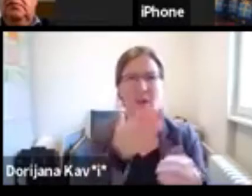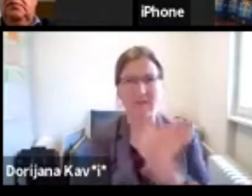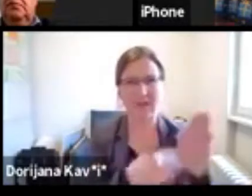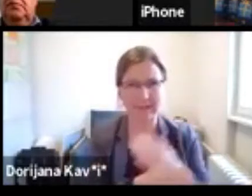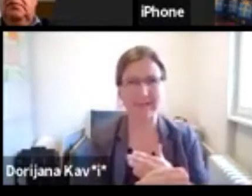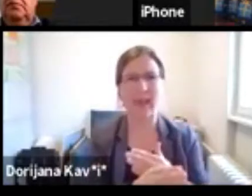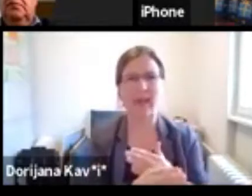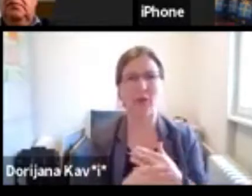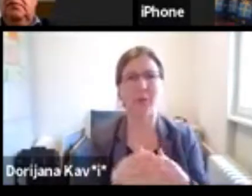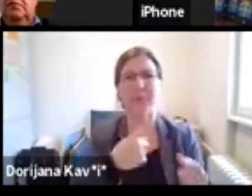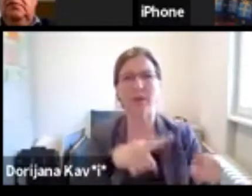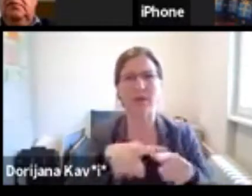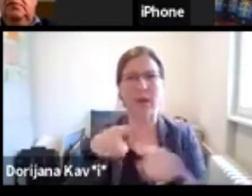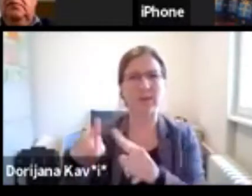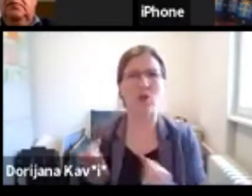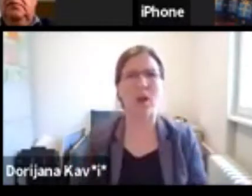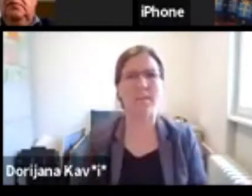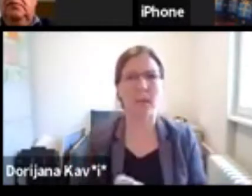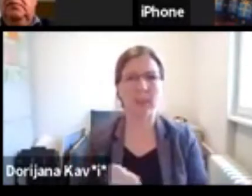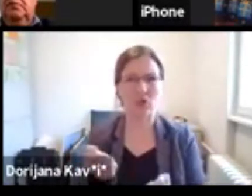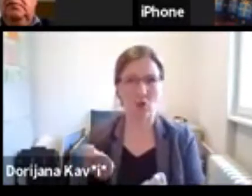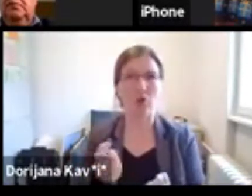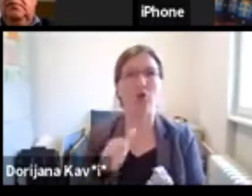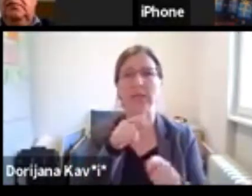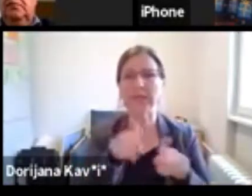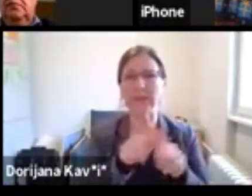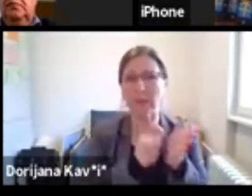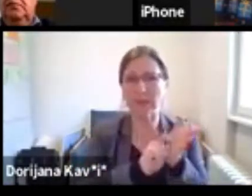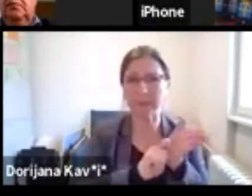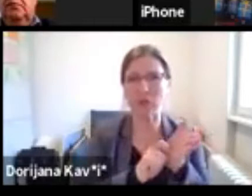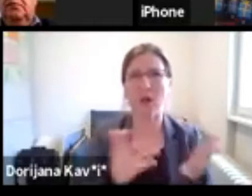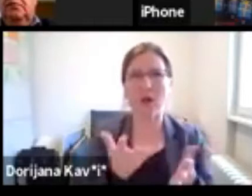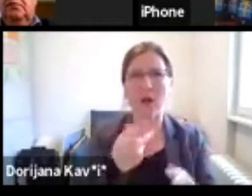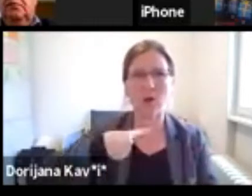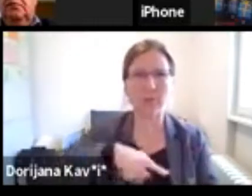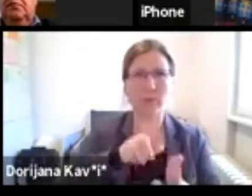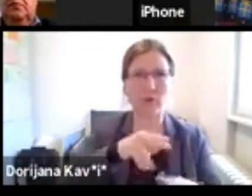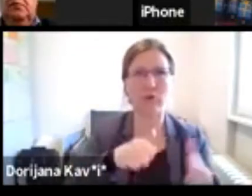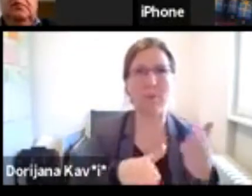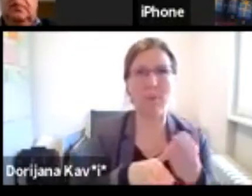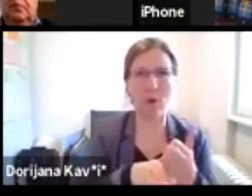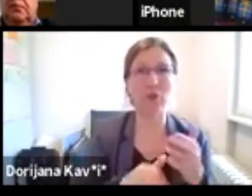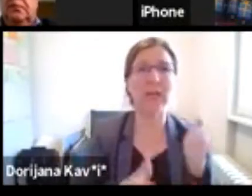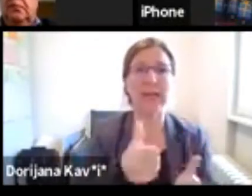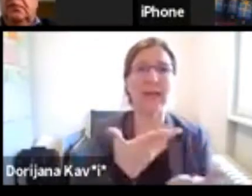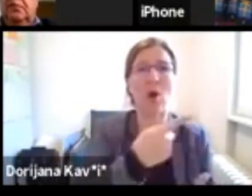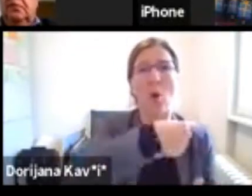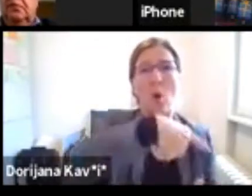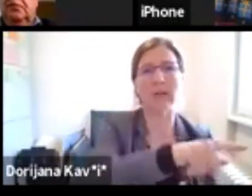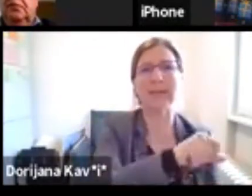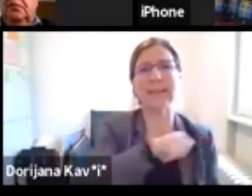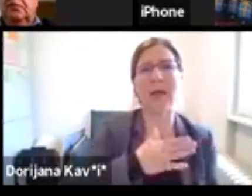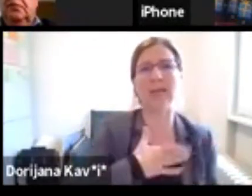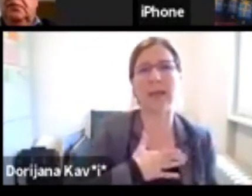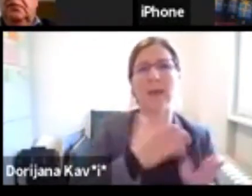poteškoćama i način na koji mi možemo njima pomoći i na koji način si oni sami mogu pomoći.